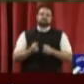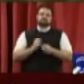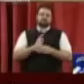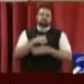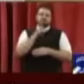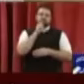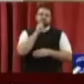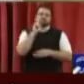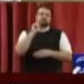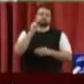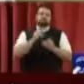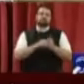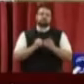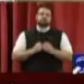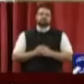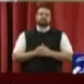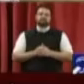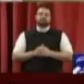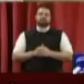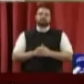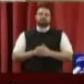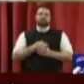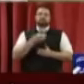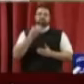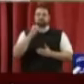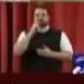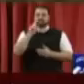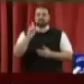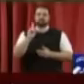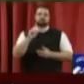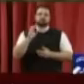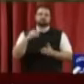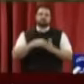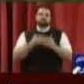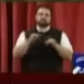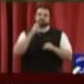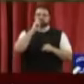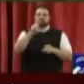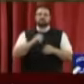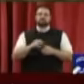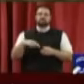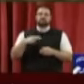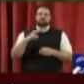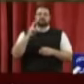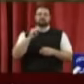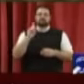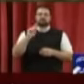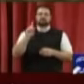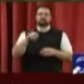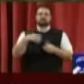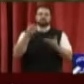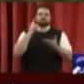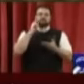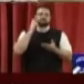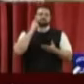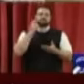Adică tu spui Niculina să fim răi, să nu ajutăm Niculina. Nu era vorba de răi. Nu? Era vorba că nu-l lași pe om să-și experimenteze. Păi dacă nu